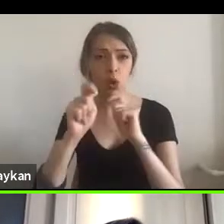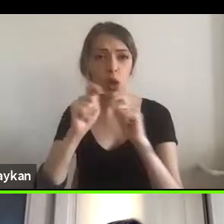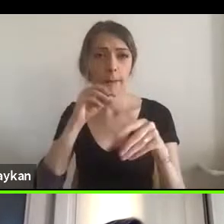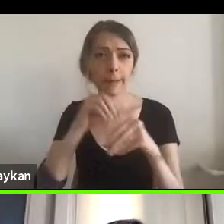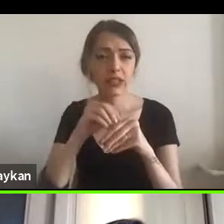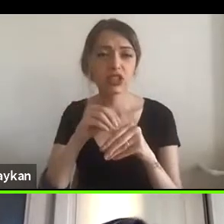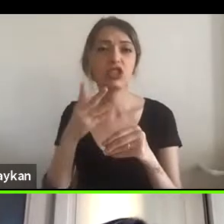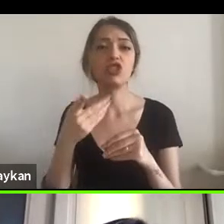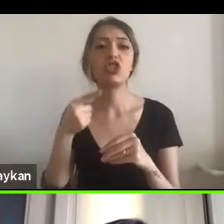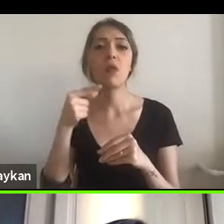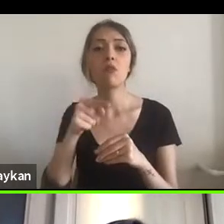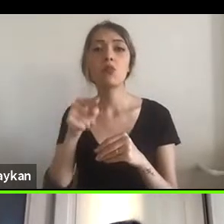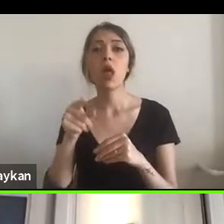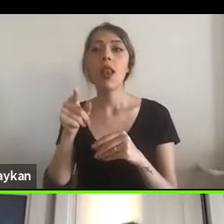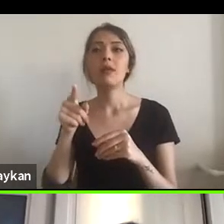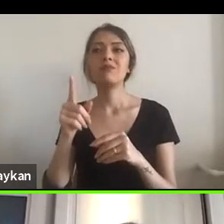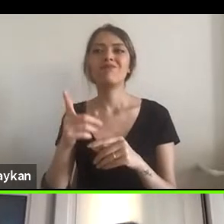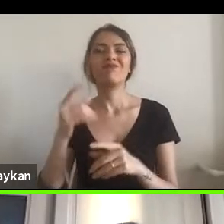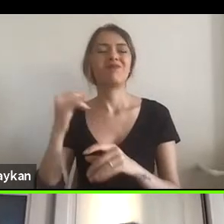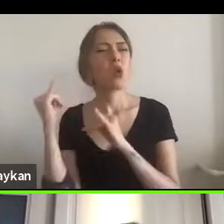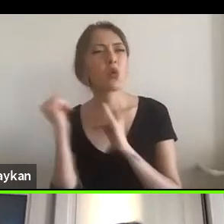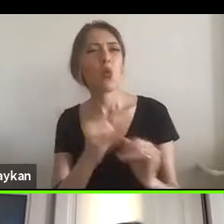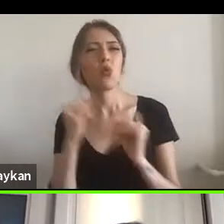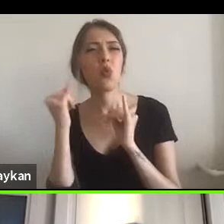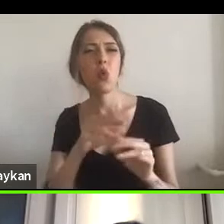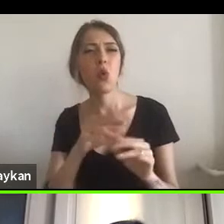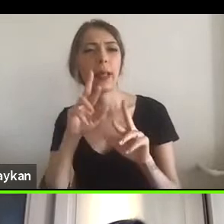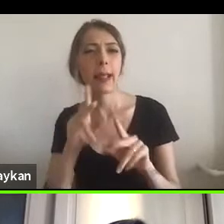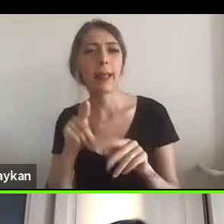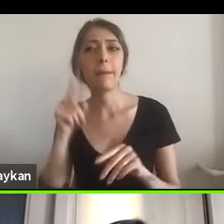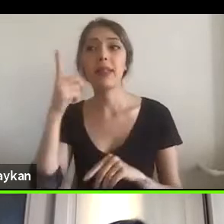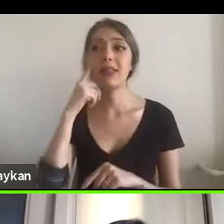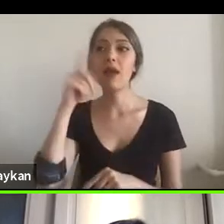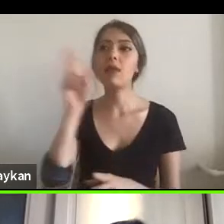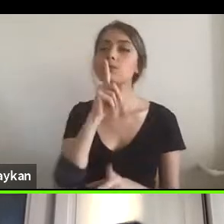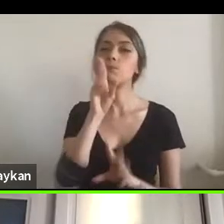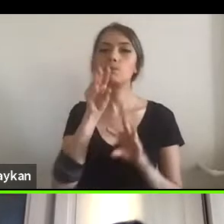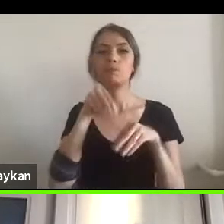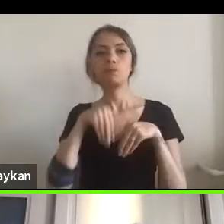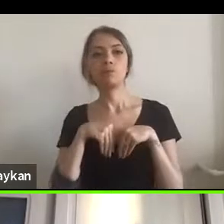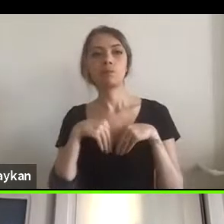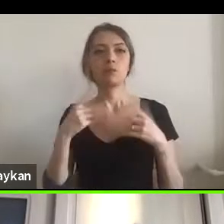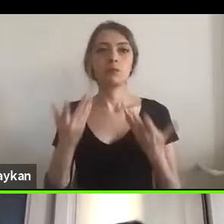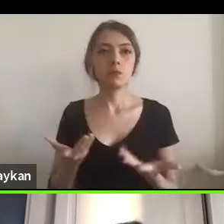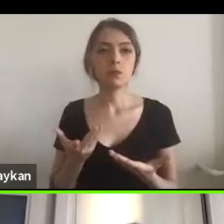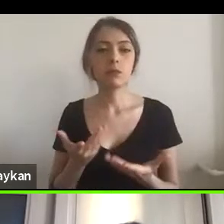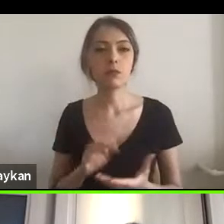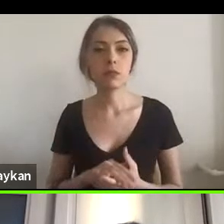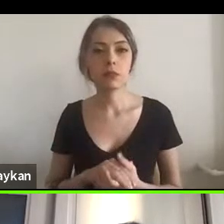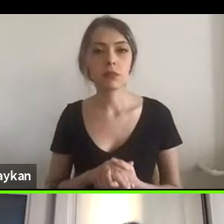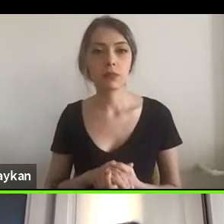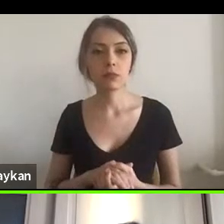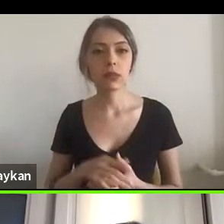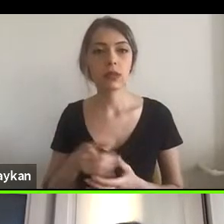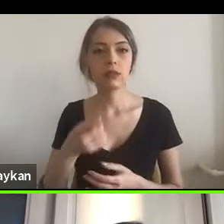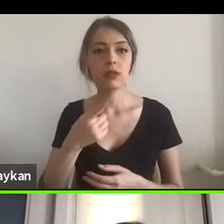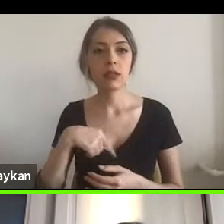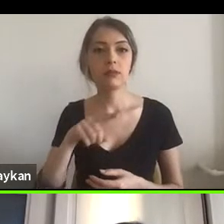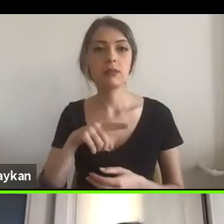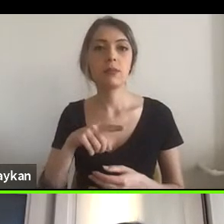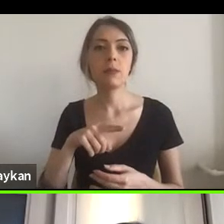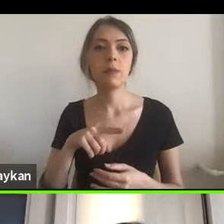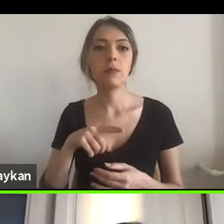savunanların hedef haline getirilmesi ve bu duruma karşı hükümetin sessiz kalması da bizim bu bağlamda cevapsız kalan